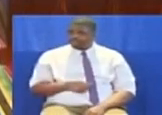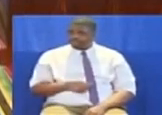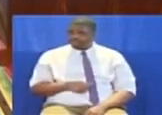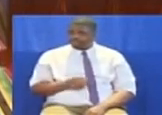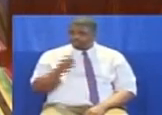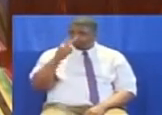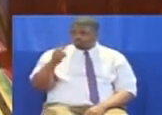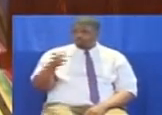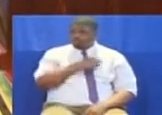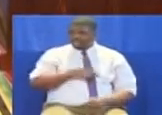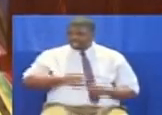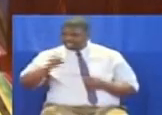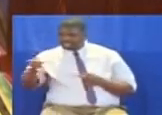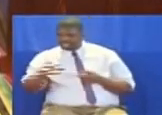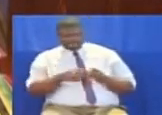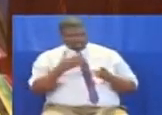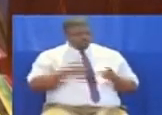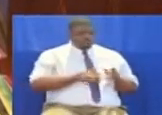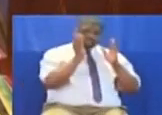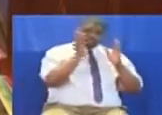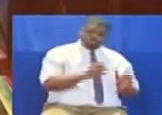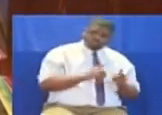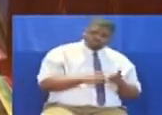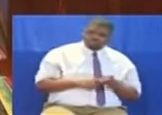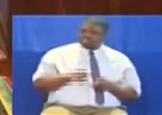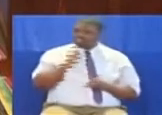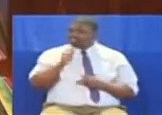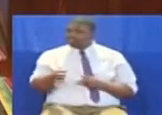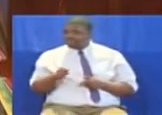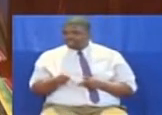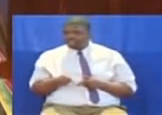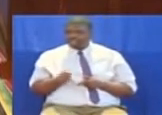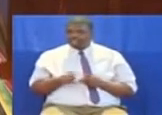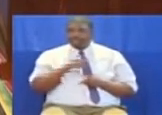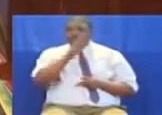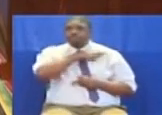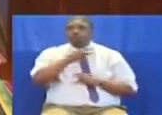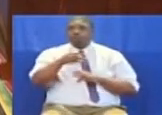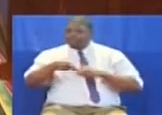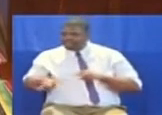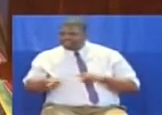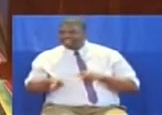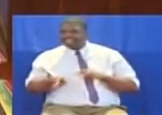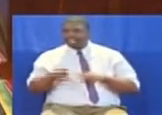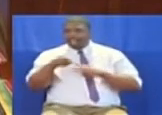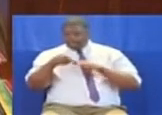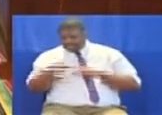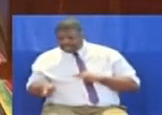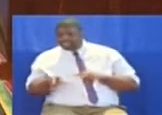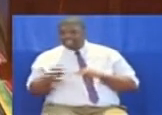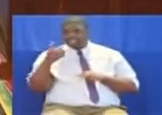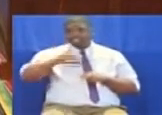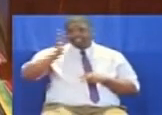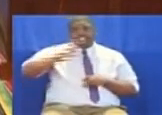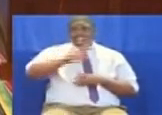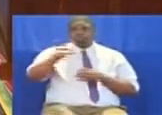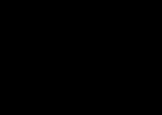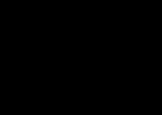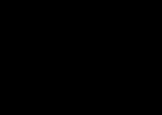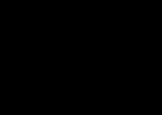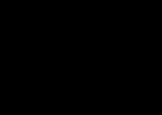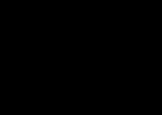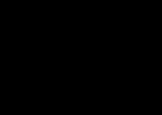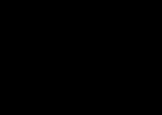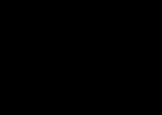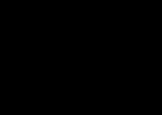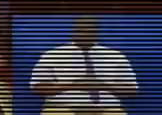umemwona rais, umemwona waziri mkuu, umemwona spika. Mboya tu ametereza. Yani kutereza tu serikali yote imeshuka pale.